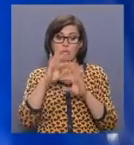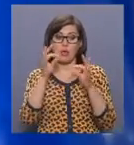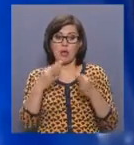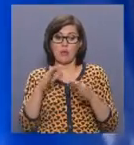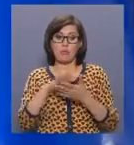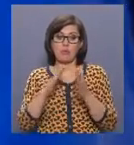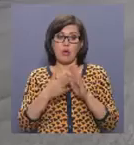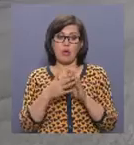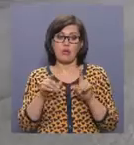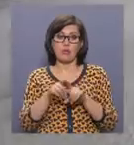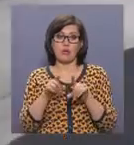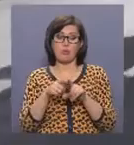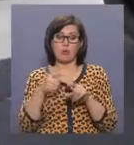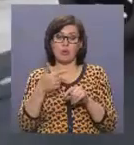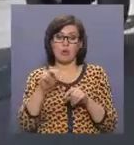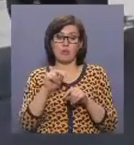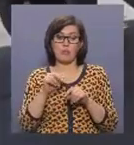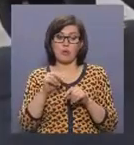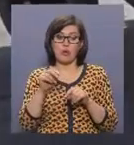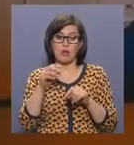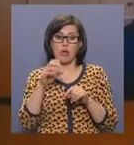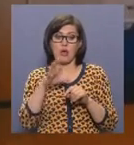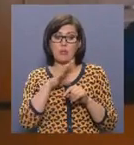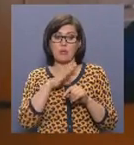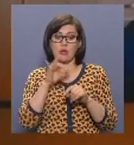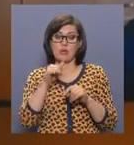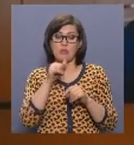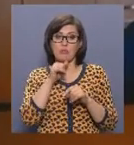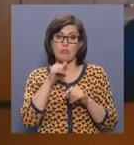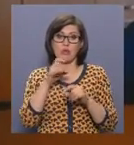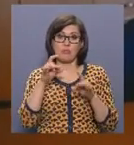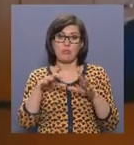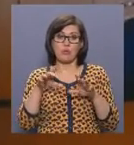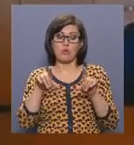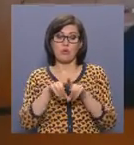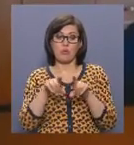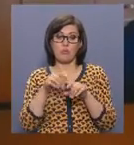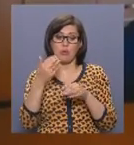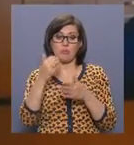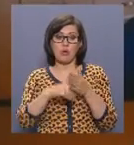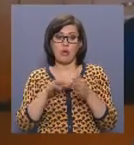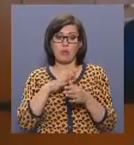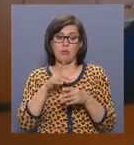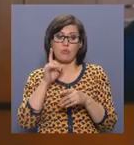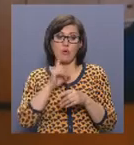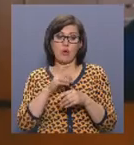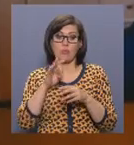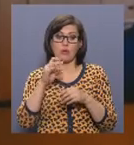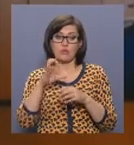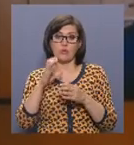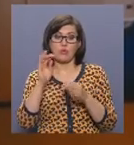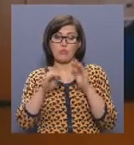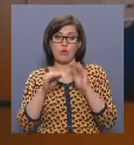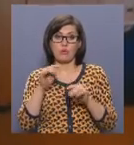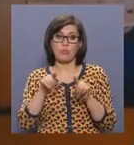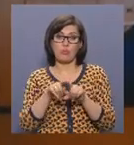жоқ. Сынақты Хан Шатырдан бастауымыз кездейсоқ емес. Себебі ол жерде қолайлы пандустар орнатылған.